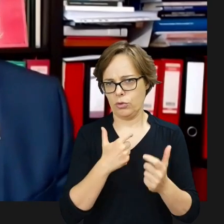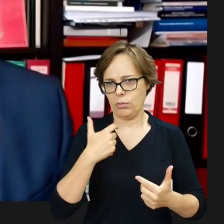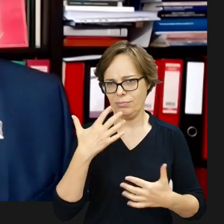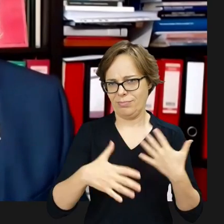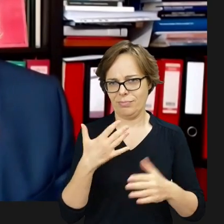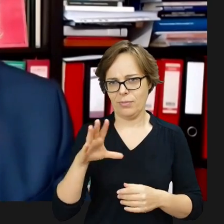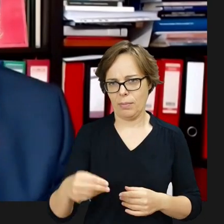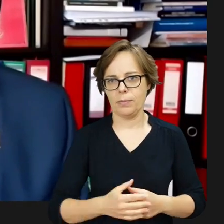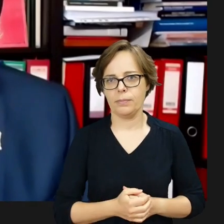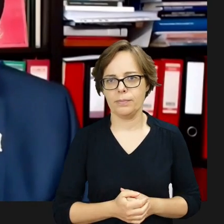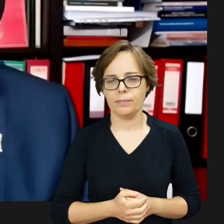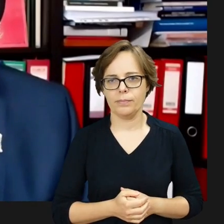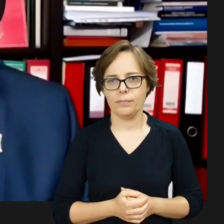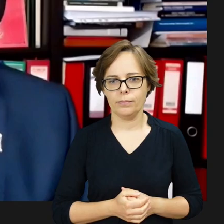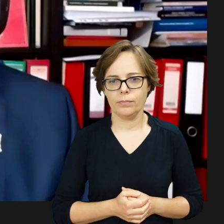pokazuje jakby